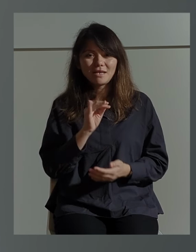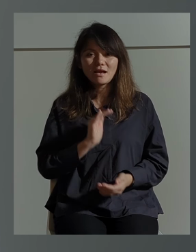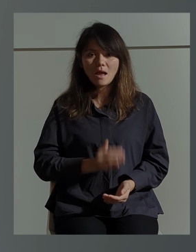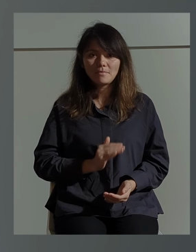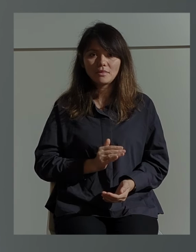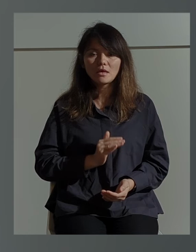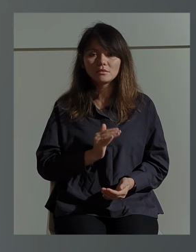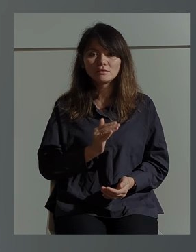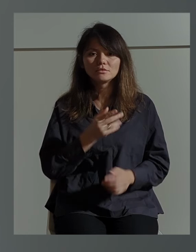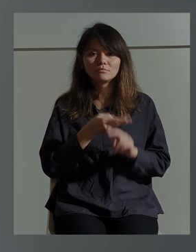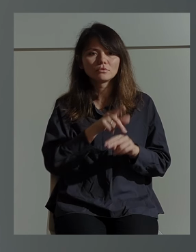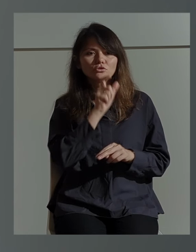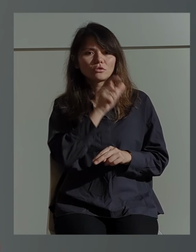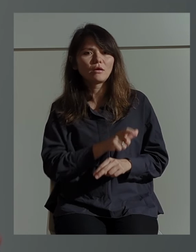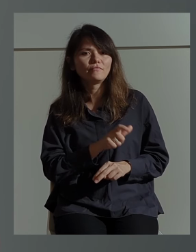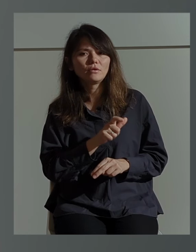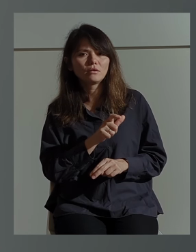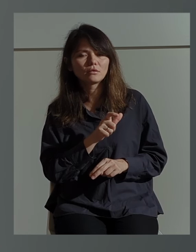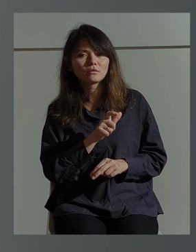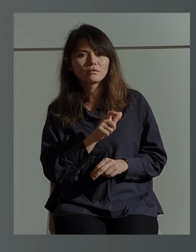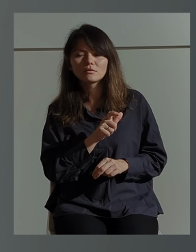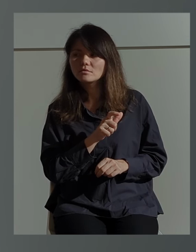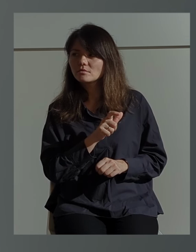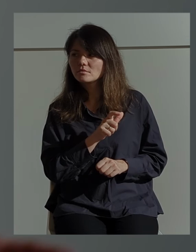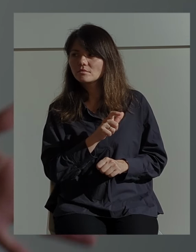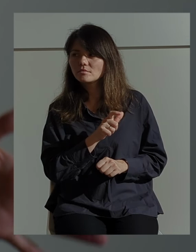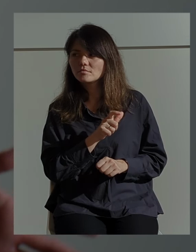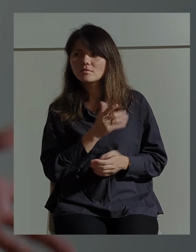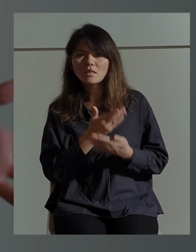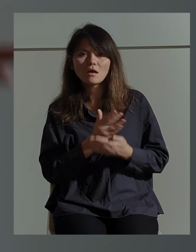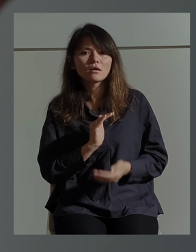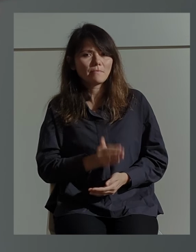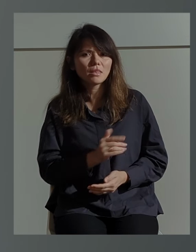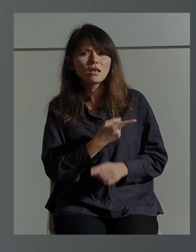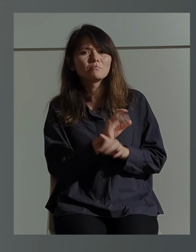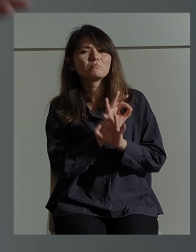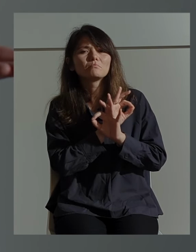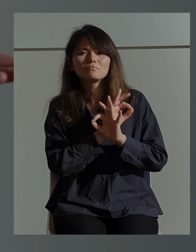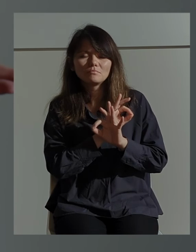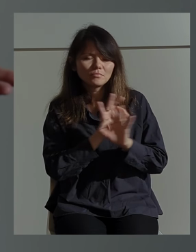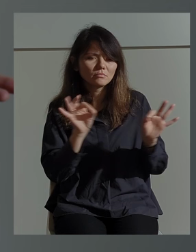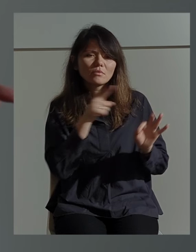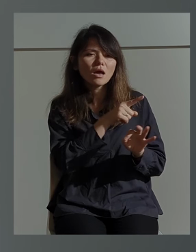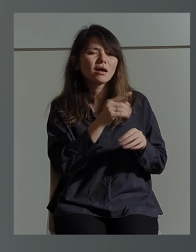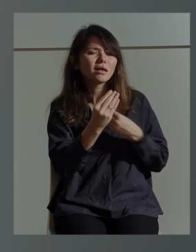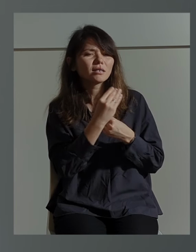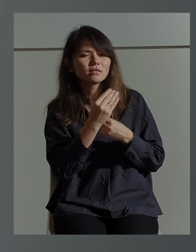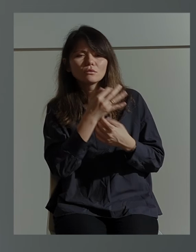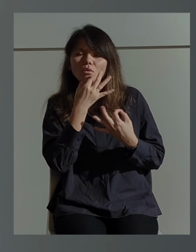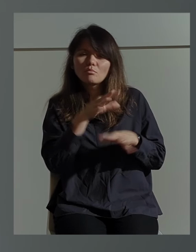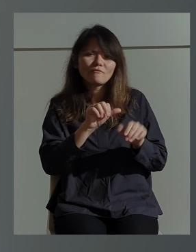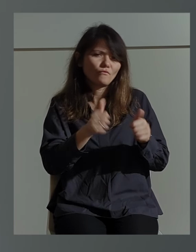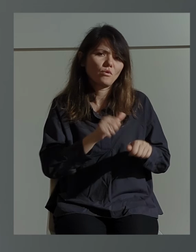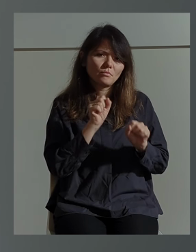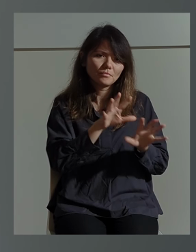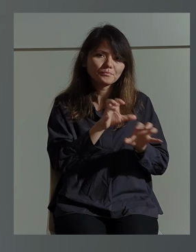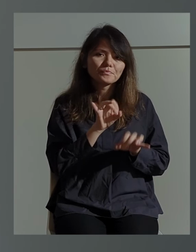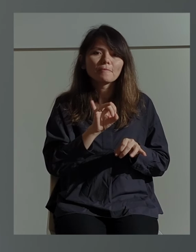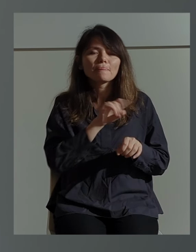эксплуатирует человека или что там э капитализм прекрасно приемлет любые формы критики более того он неплохо